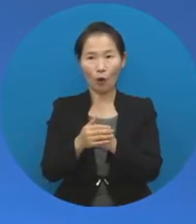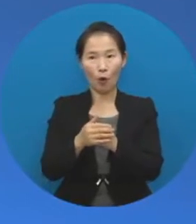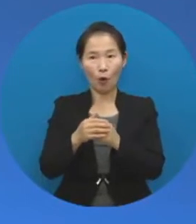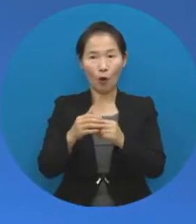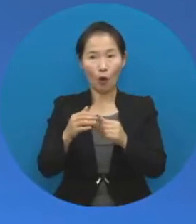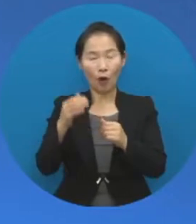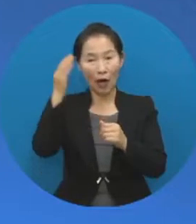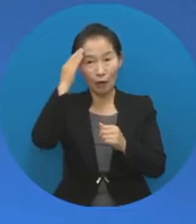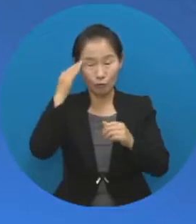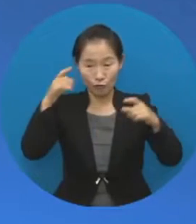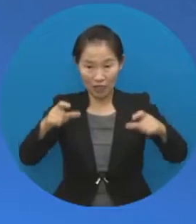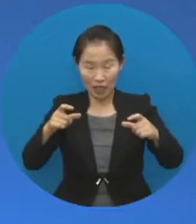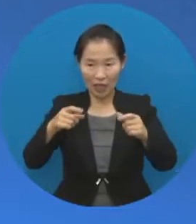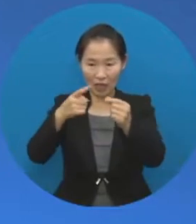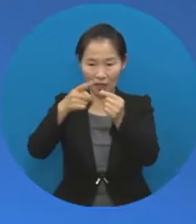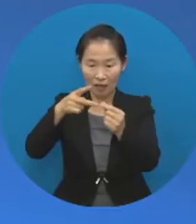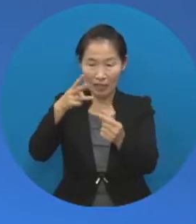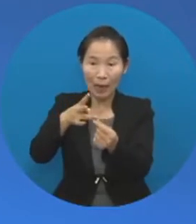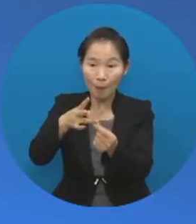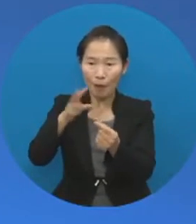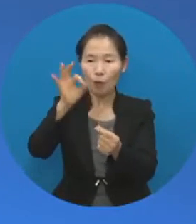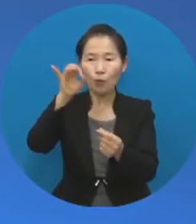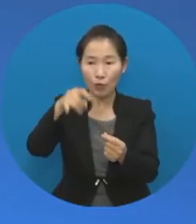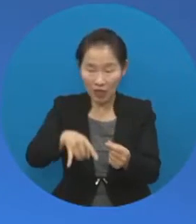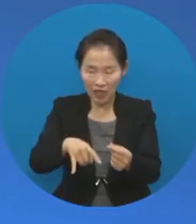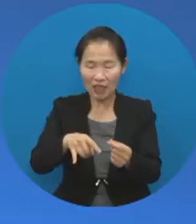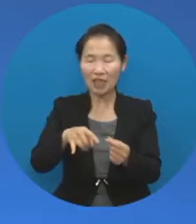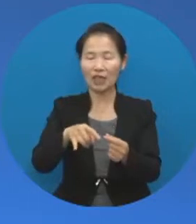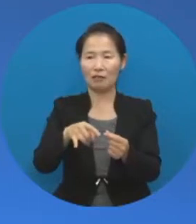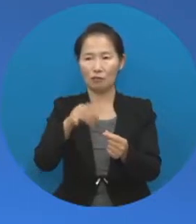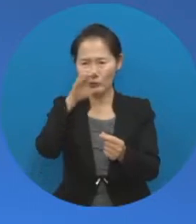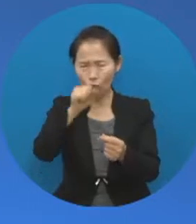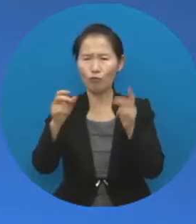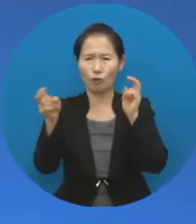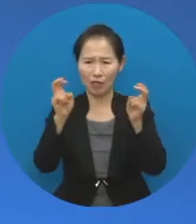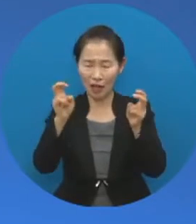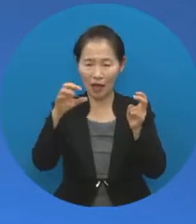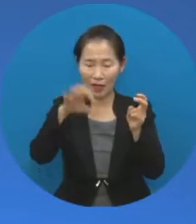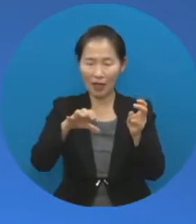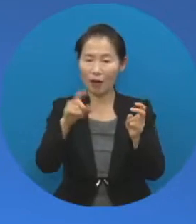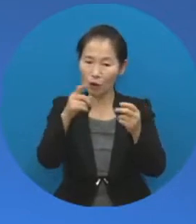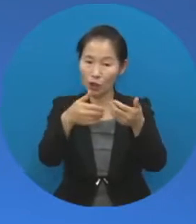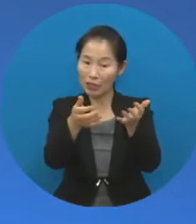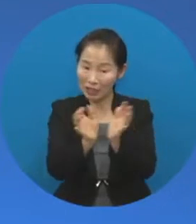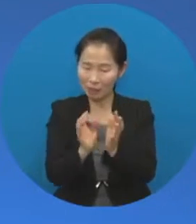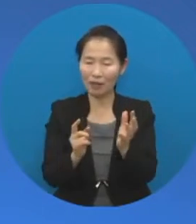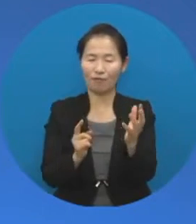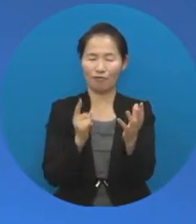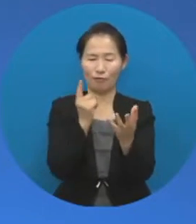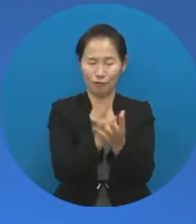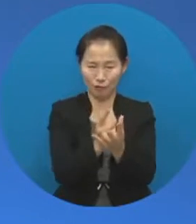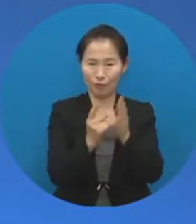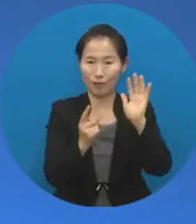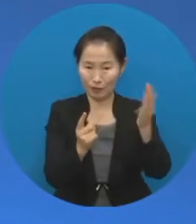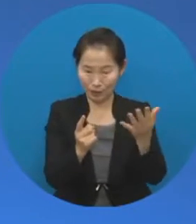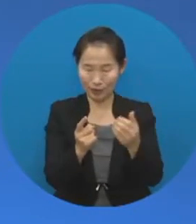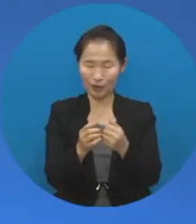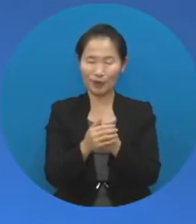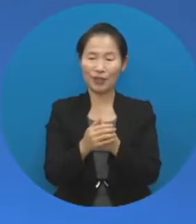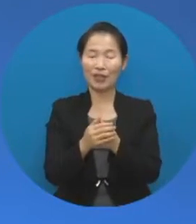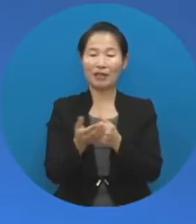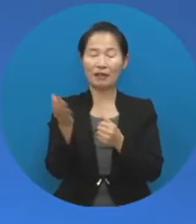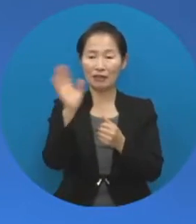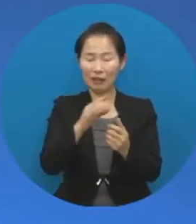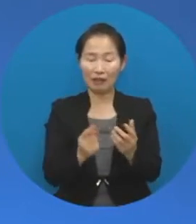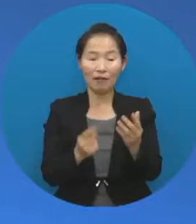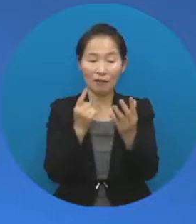하는 인테리어 회사로 옮기게 됐는데 그 회사에 어떤 팀에 들어갔어요. 근데 그 팀의 실장님이